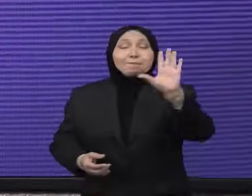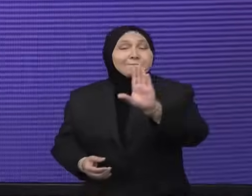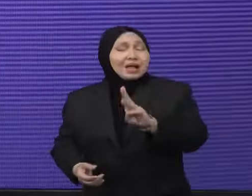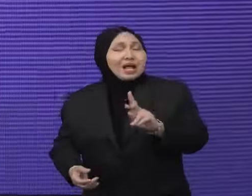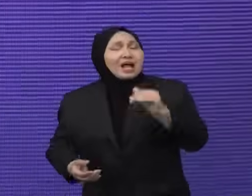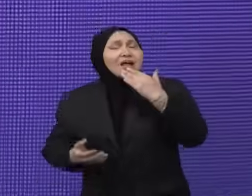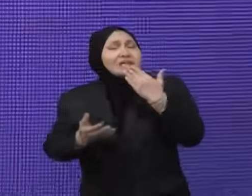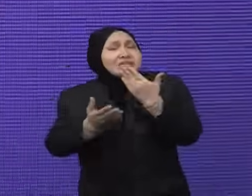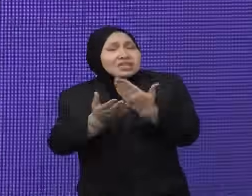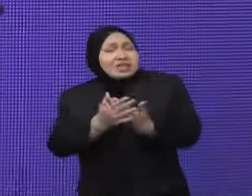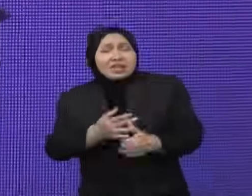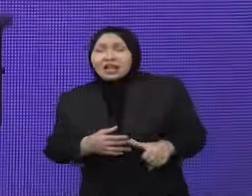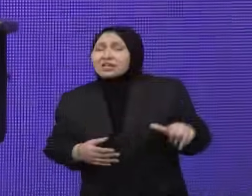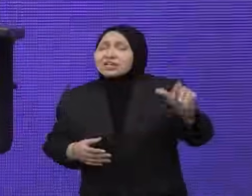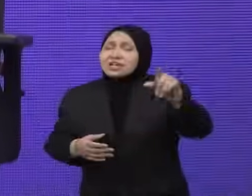بيته